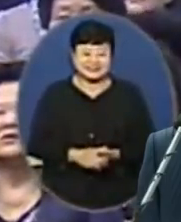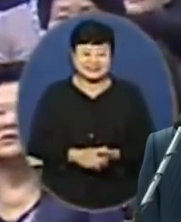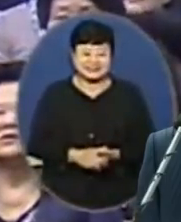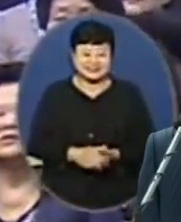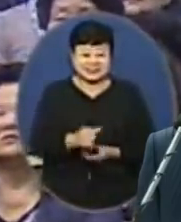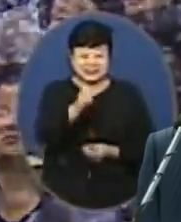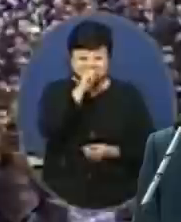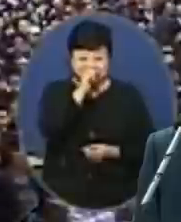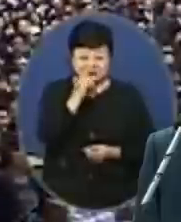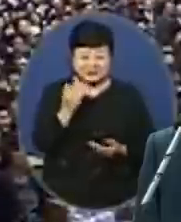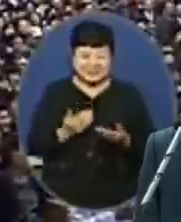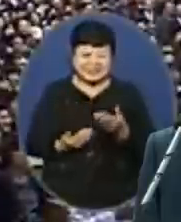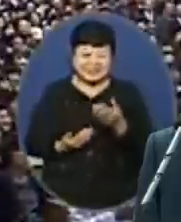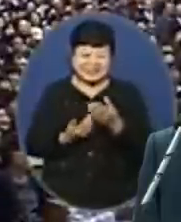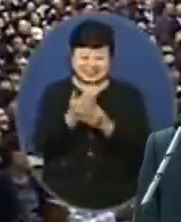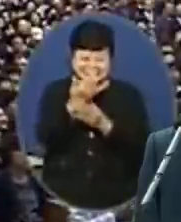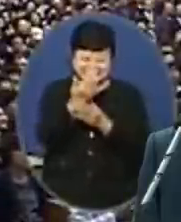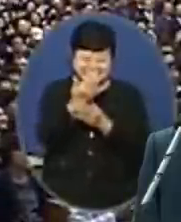좋은 일이 일어납니다.